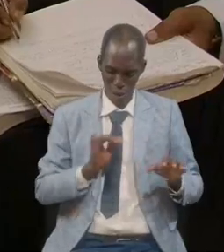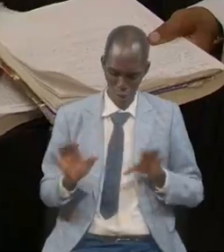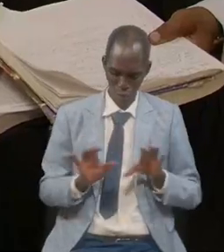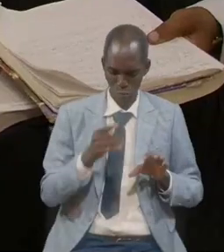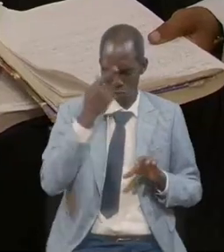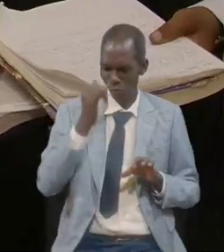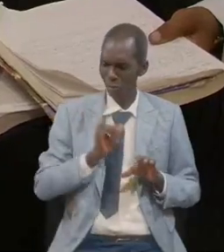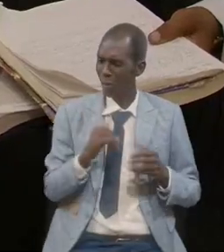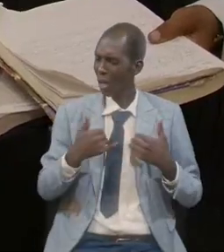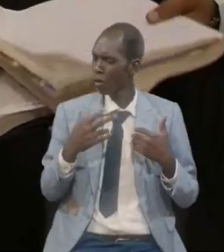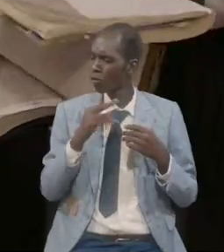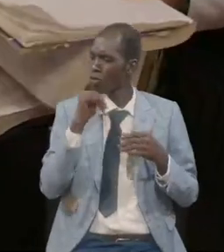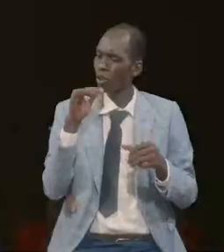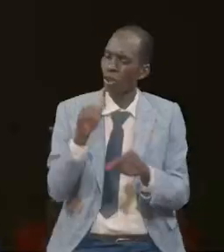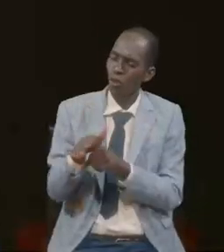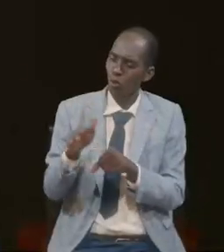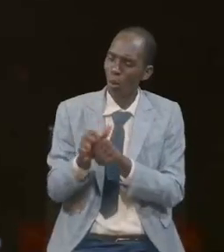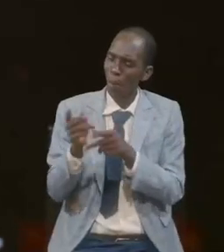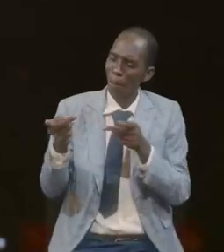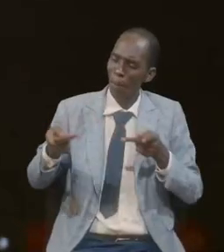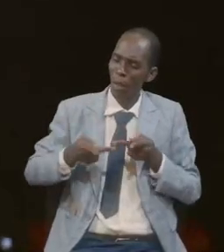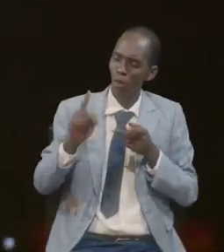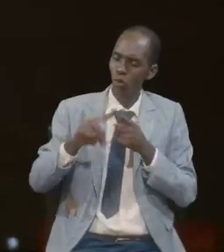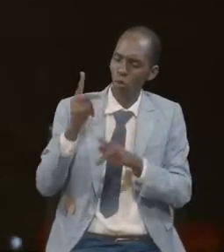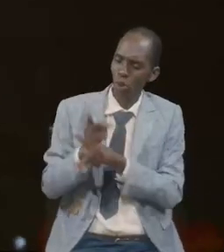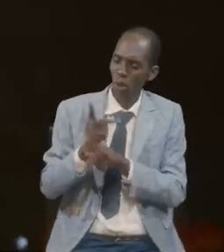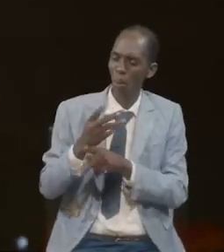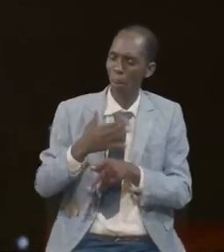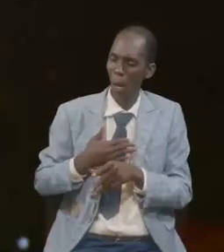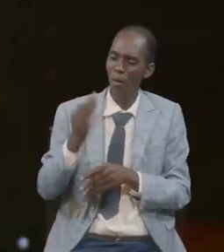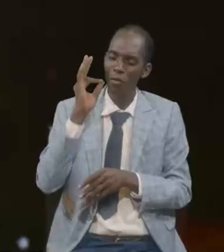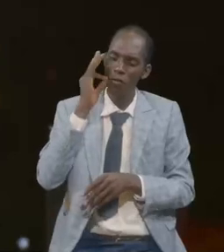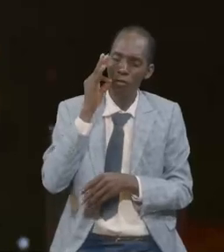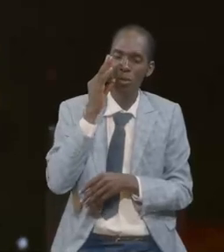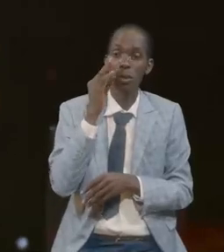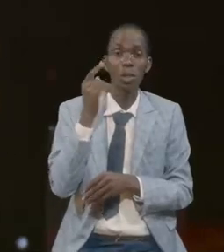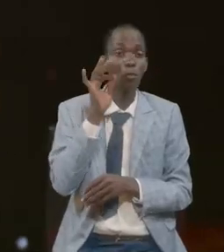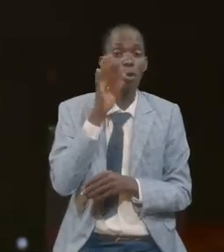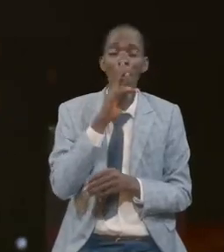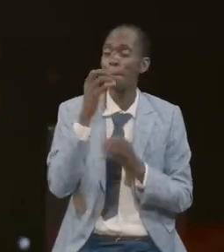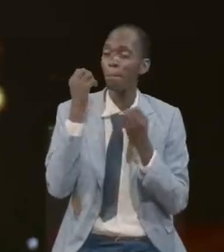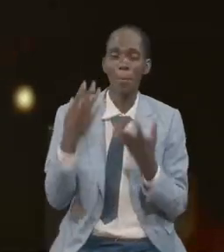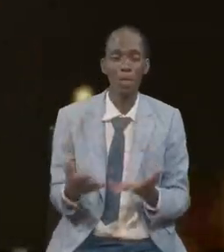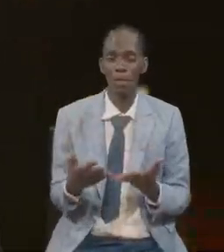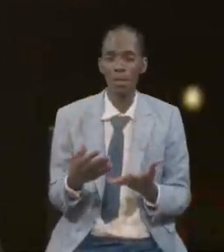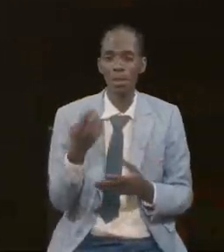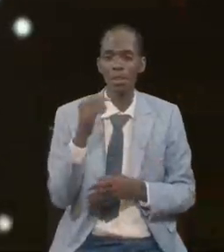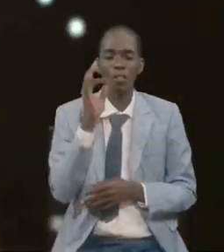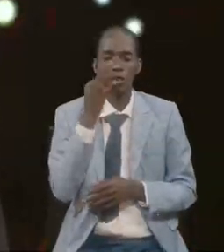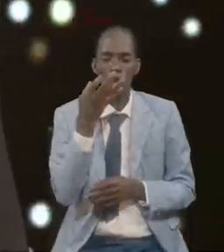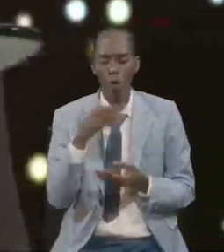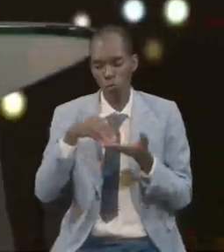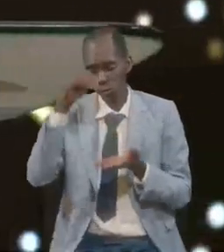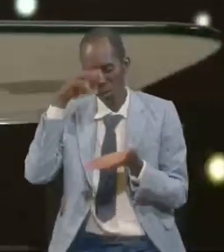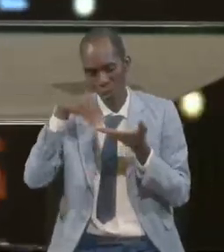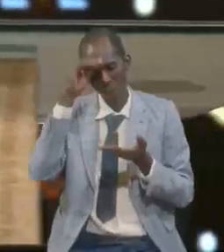pas de place pour serrer ma récolte. Et les récoltes sont en grand nombre, le